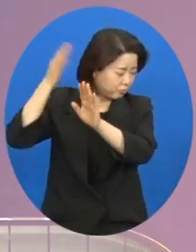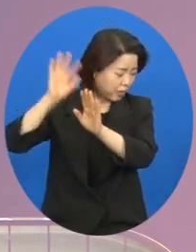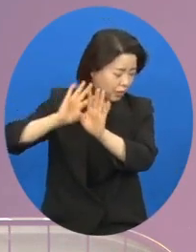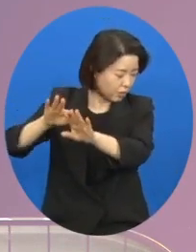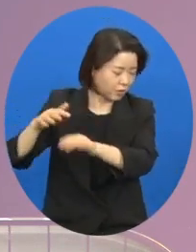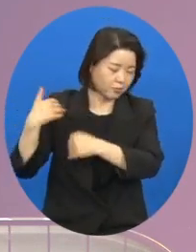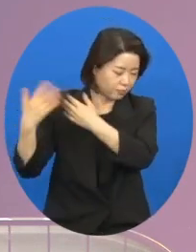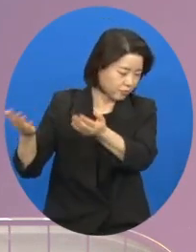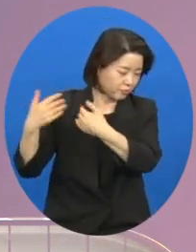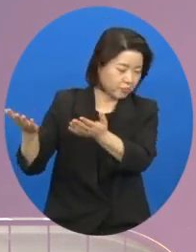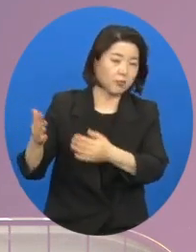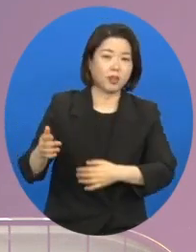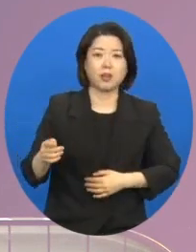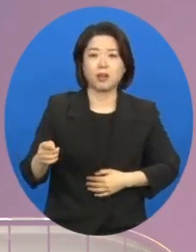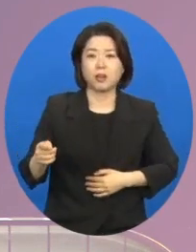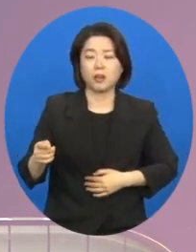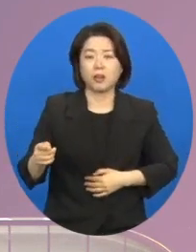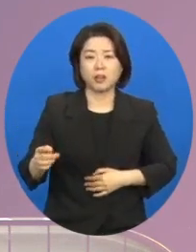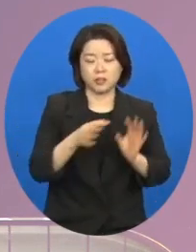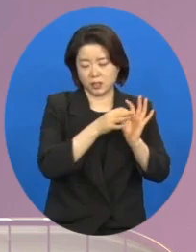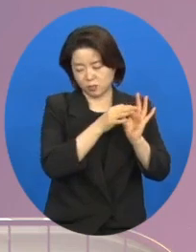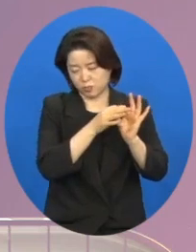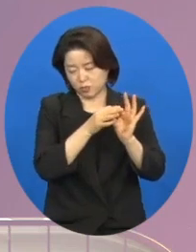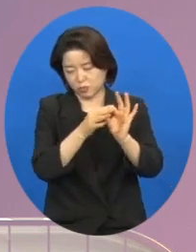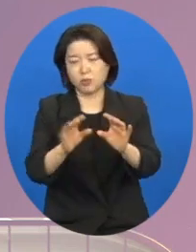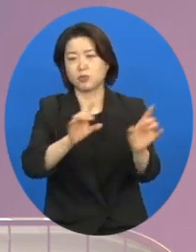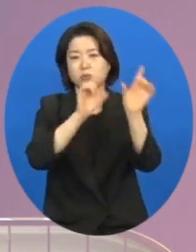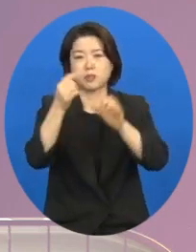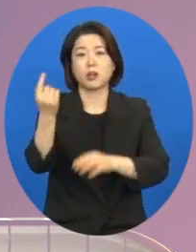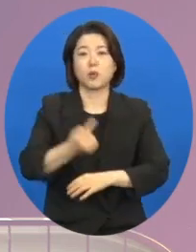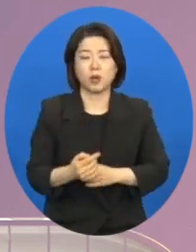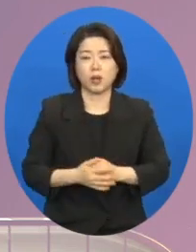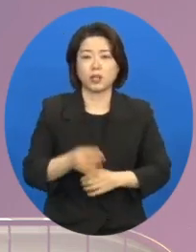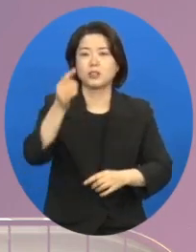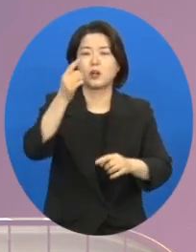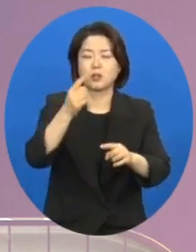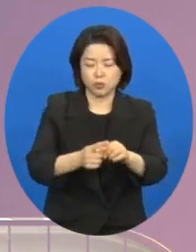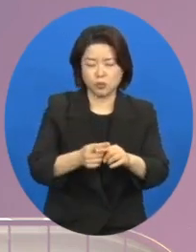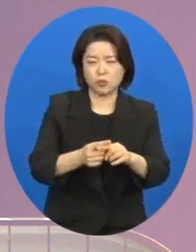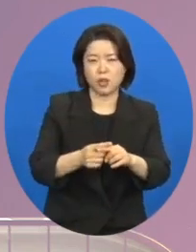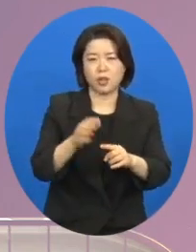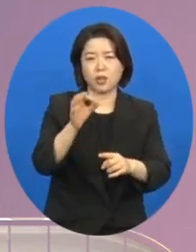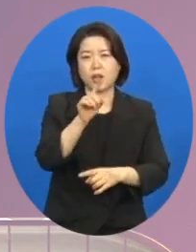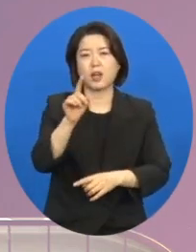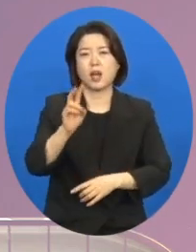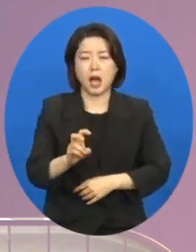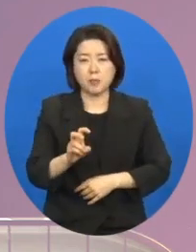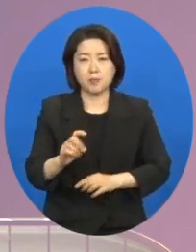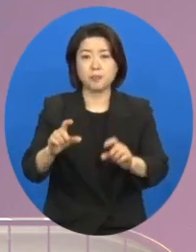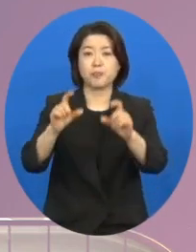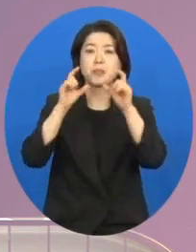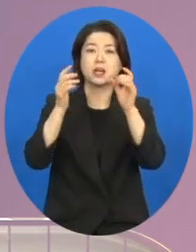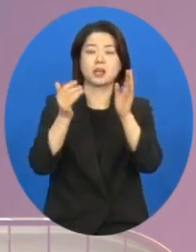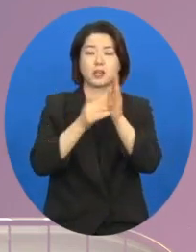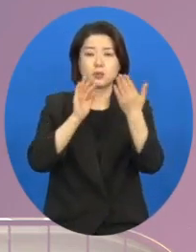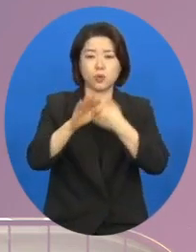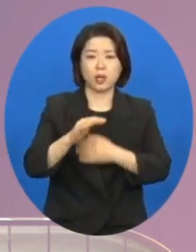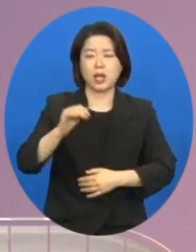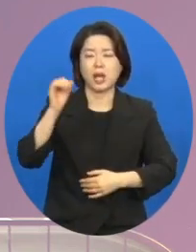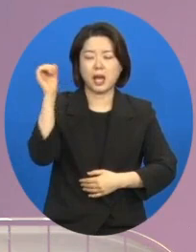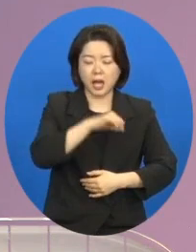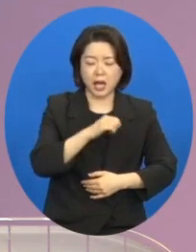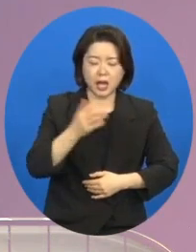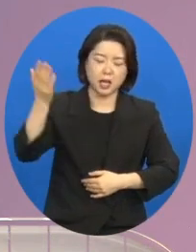내버려 달라는 거예요. 그렇게 쭉 살아왔다는 거예요. 그러다가 암에 걸리고 나서야 주님이